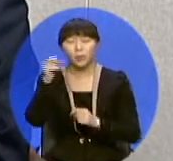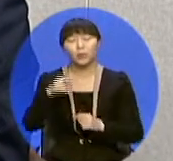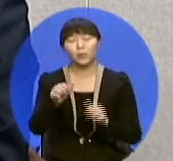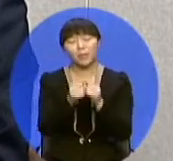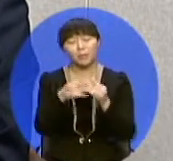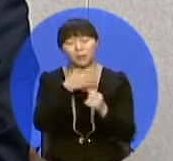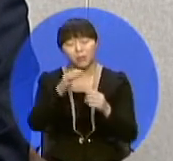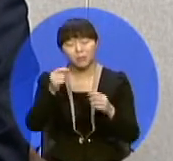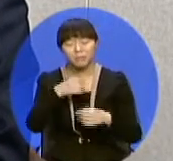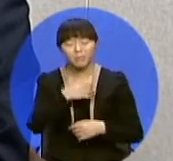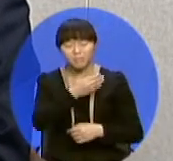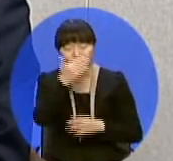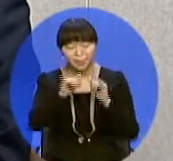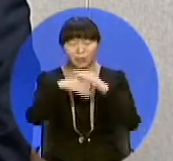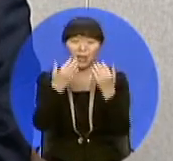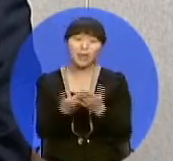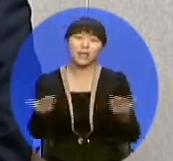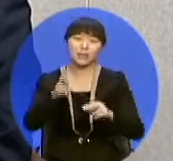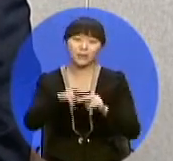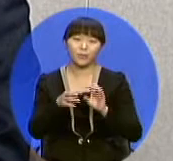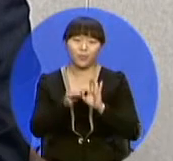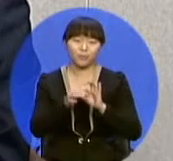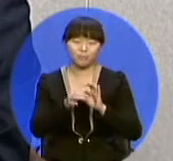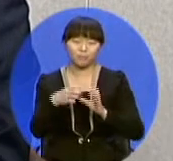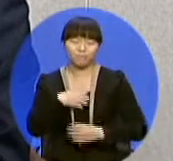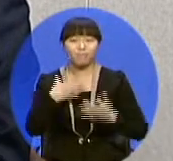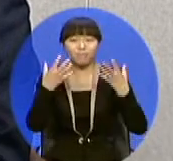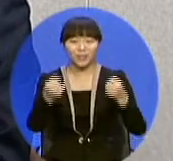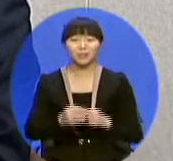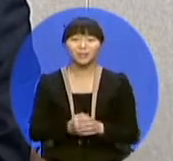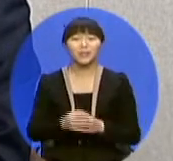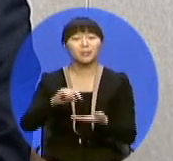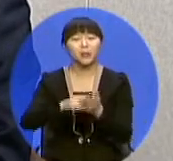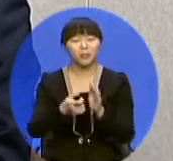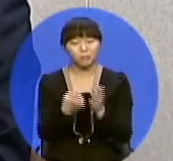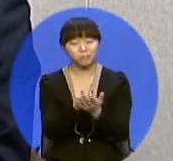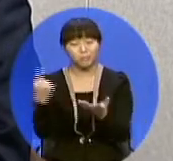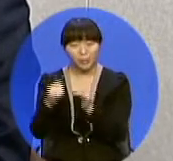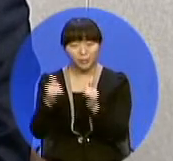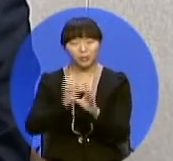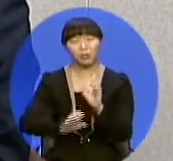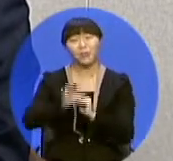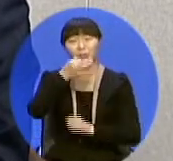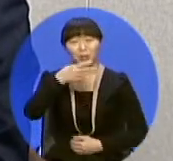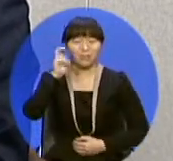것 없이 일자리 문제로 고통을 겪고 있습니다. 그럴수록 소외된 분들 더